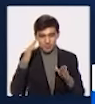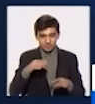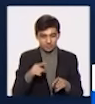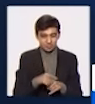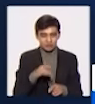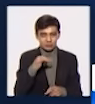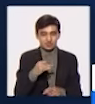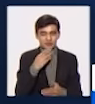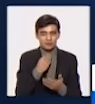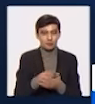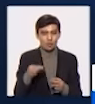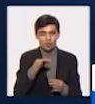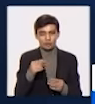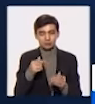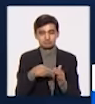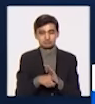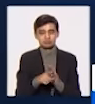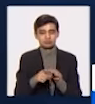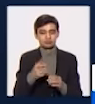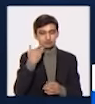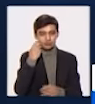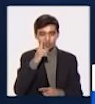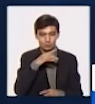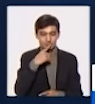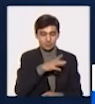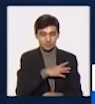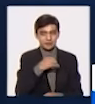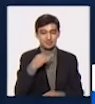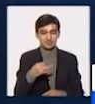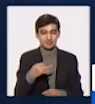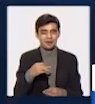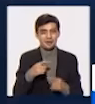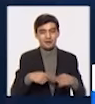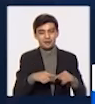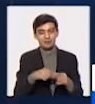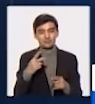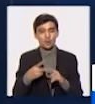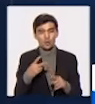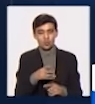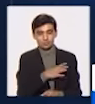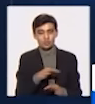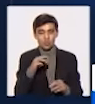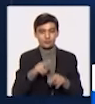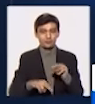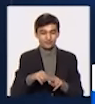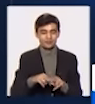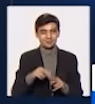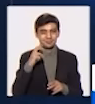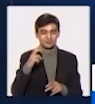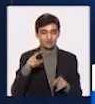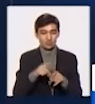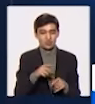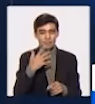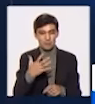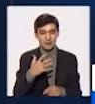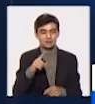жобасы өзін өзі ақтамайды деген еді. Сыбайлас жемқорлыққа қарсы іс-қимыл агенттігінің екінші департаменті құрылысты салу барысында